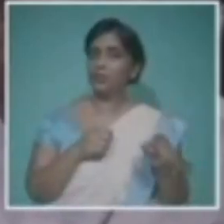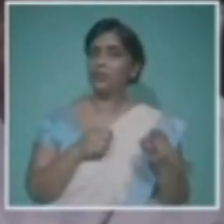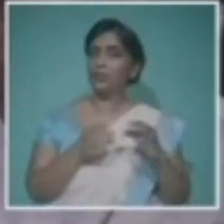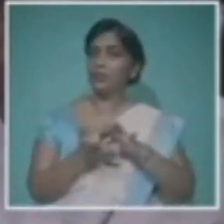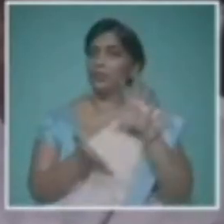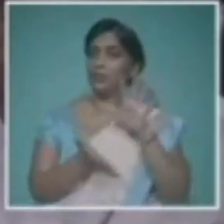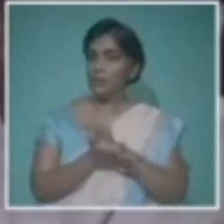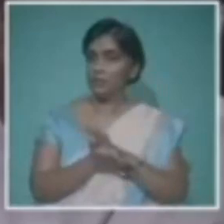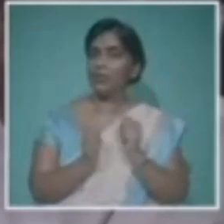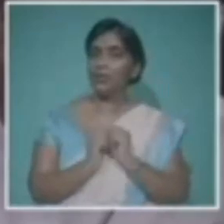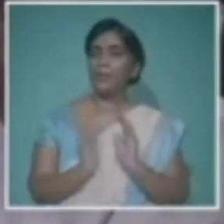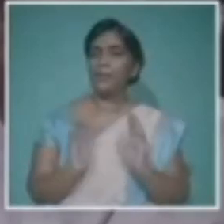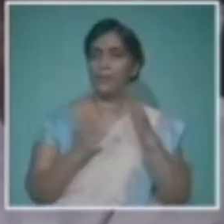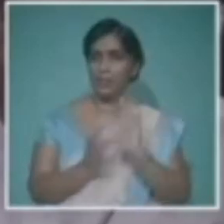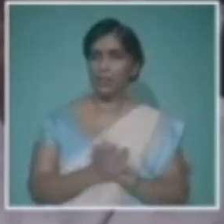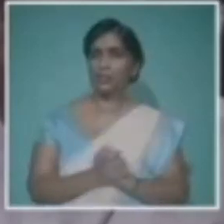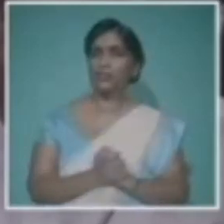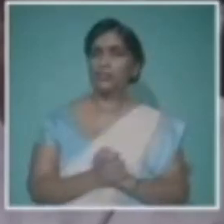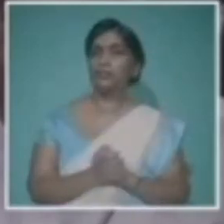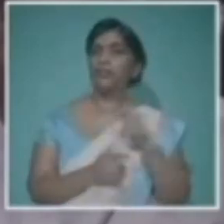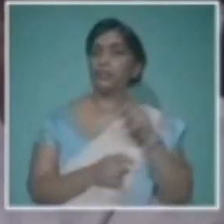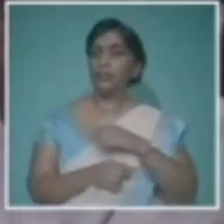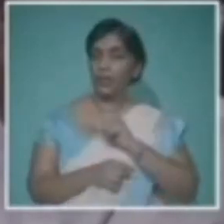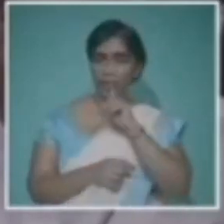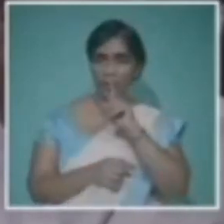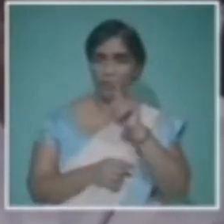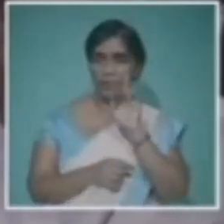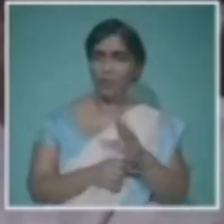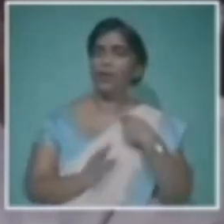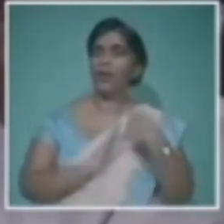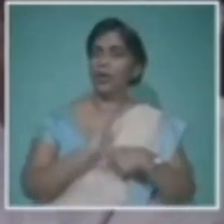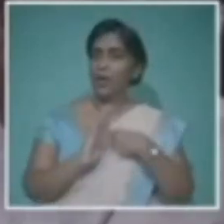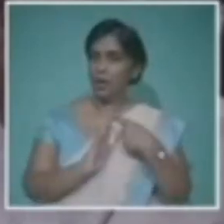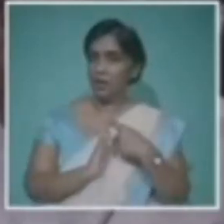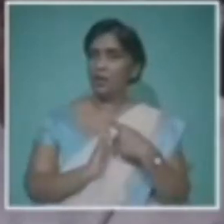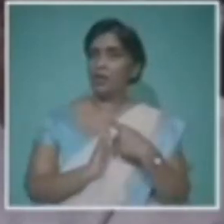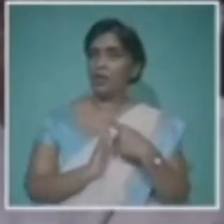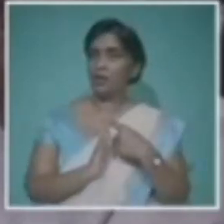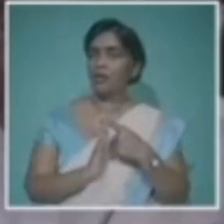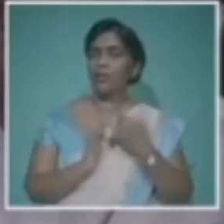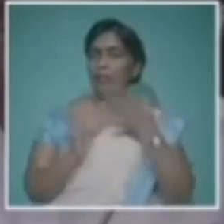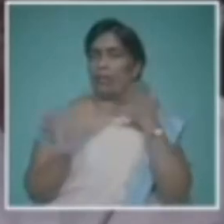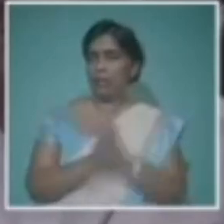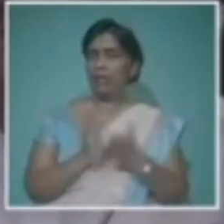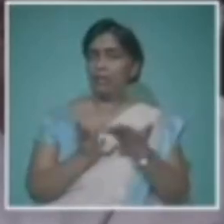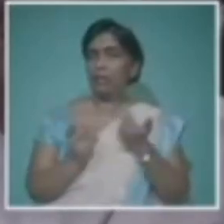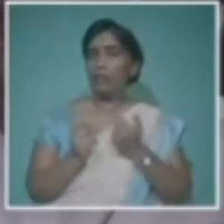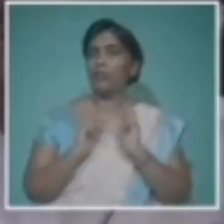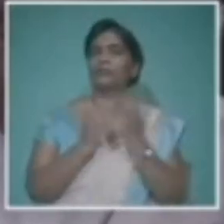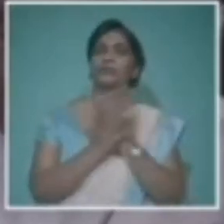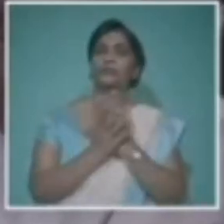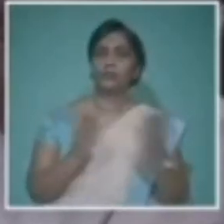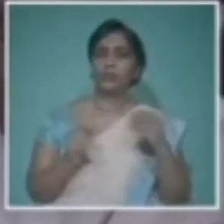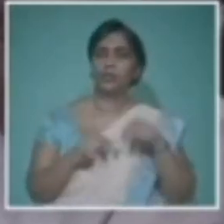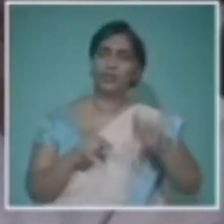තීරණ ක්‍රියාත්මක කරනු ලැබේ මේ මම කිව්වේ ලංකාවේ විච්ච වැරද්දට තියෙන විසඳුම